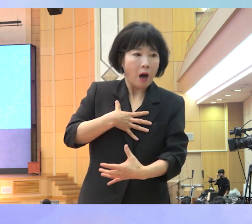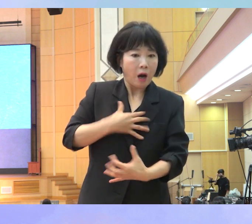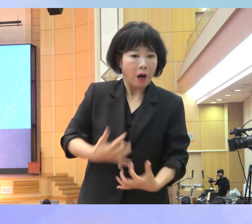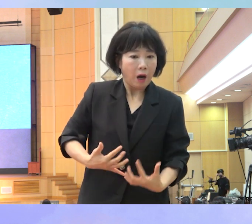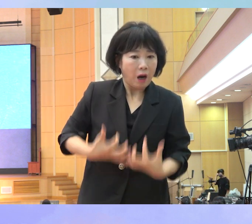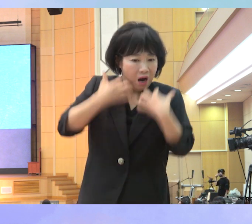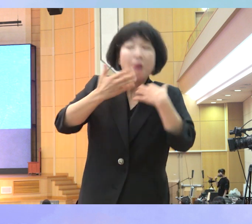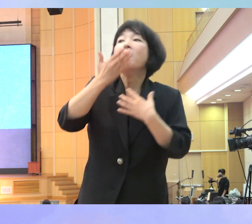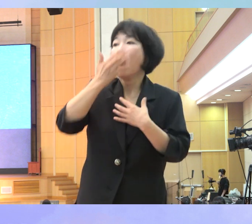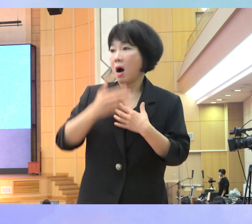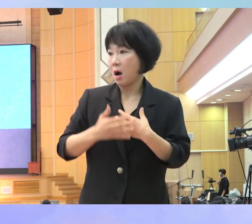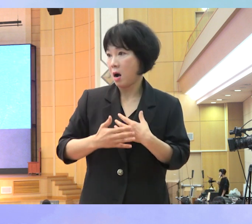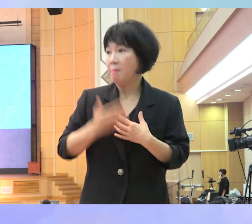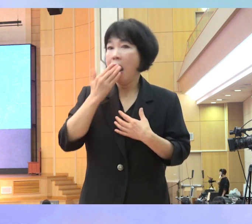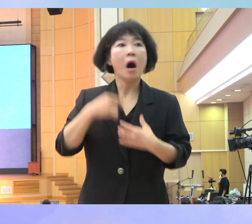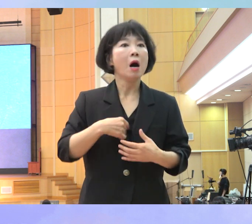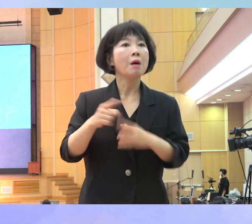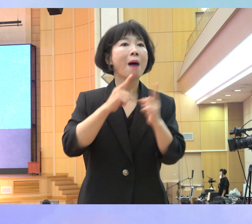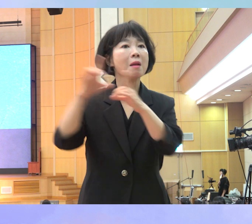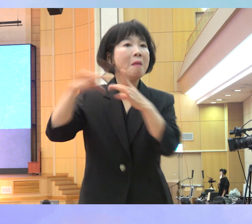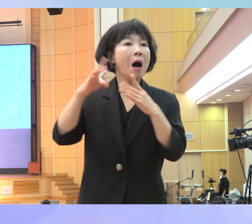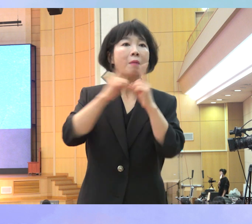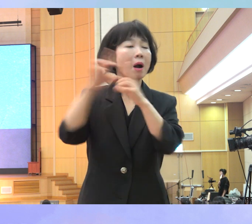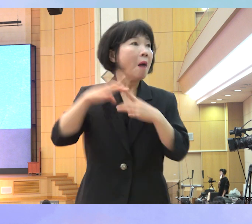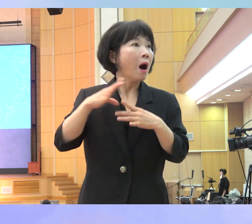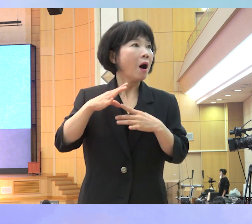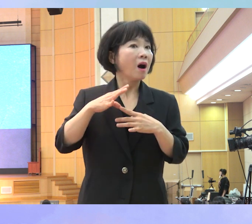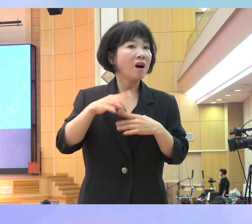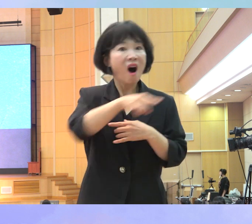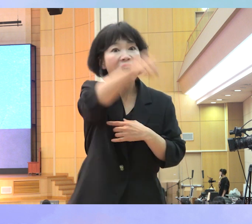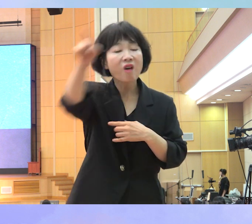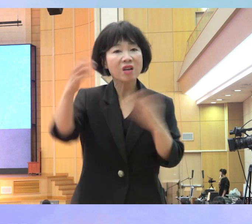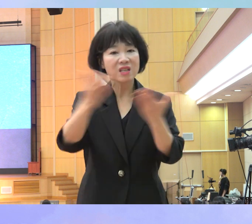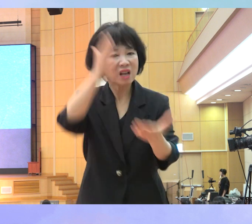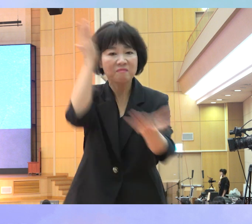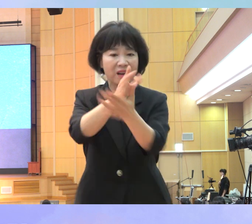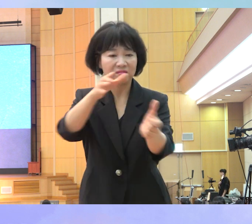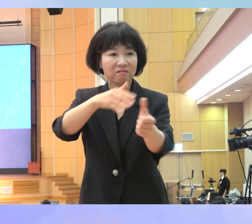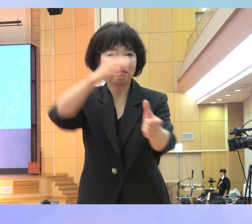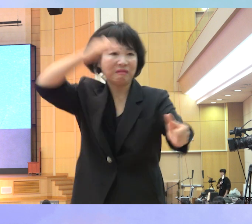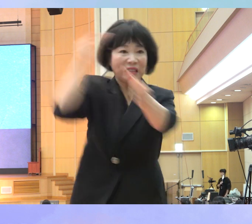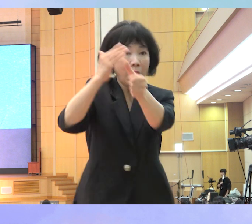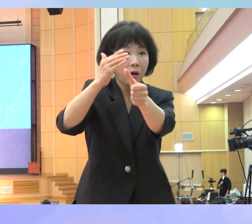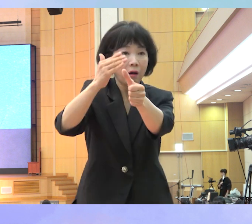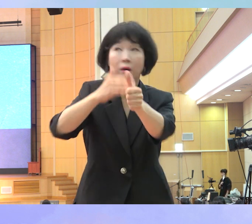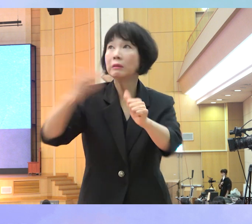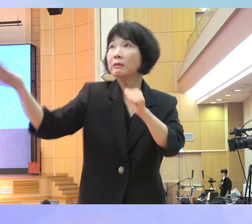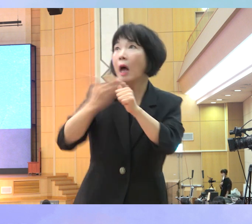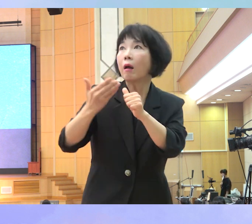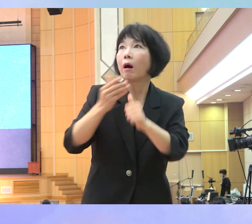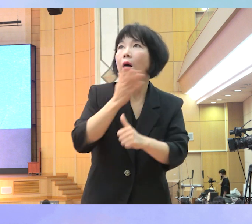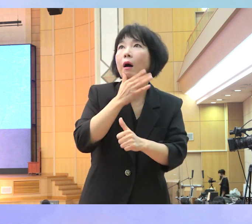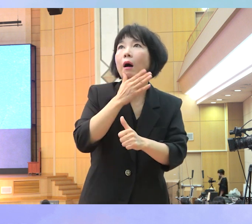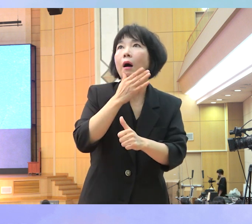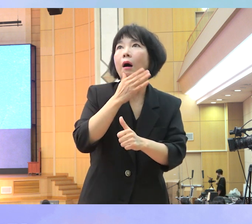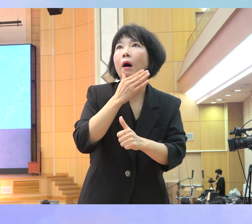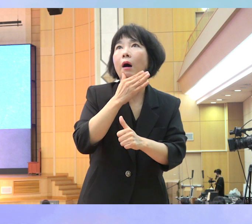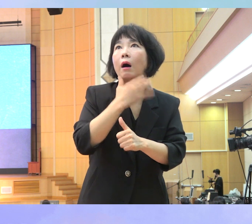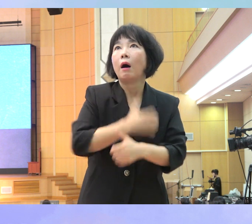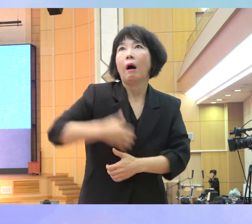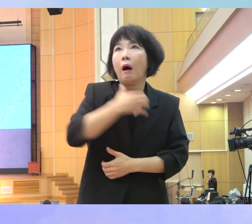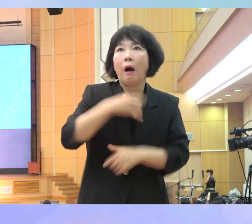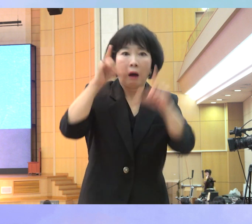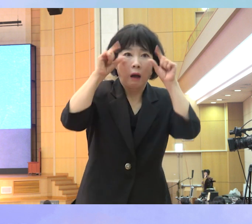그렇게 할 거면 그만두라는 상사의 말에 밤잠을 설치고 해낼 거라고